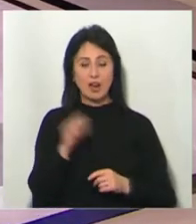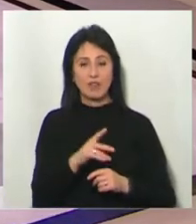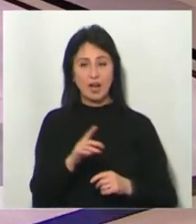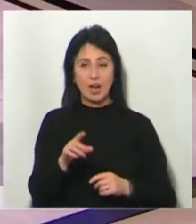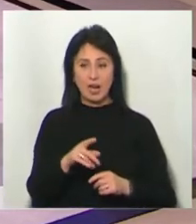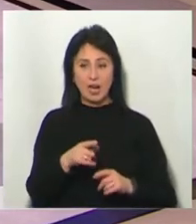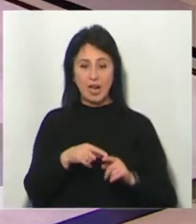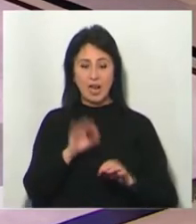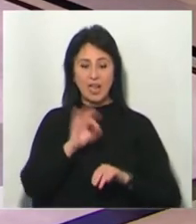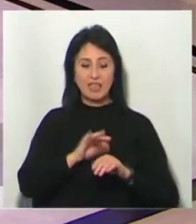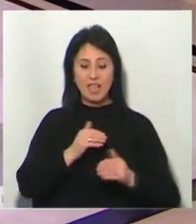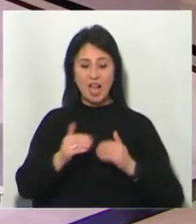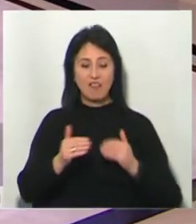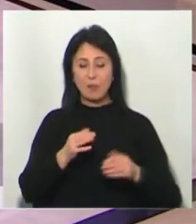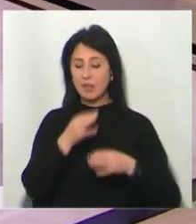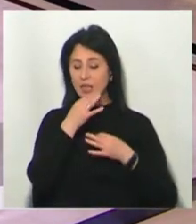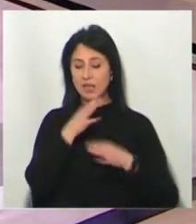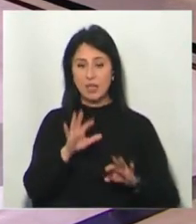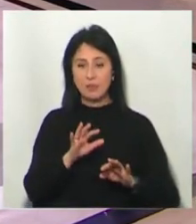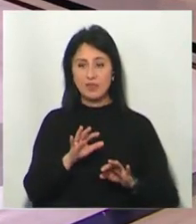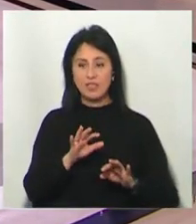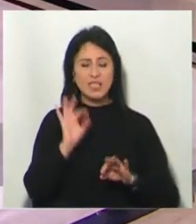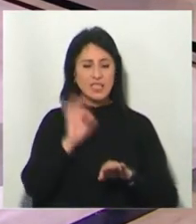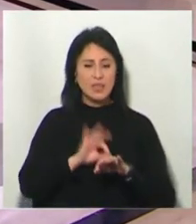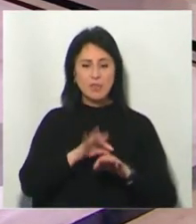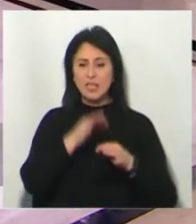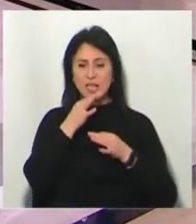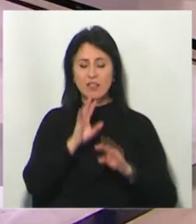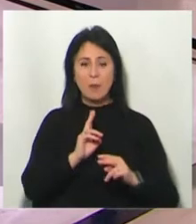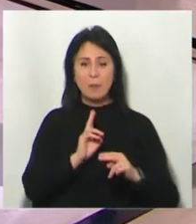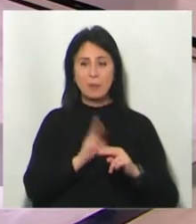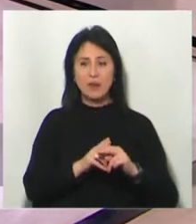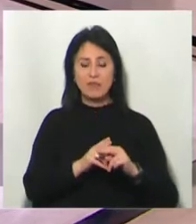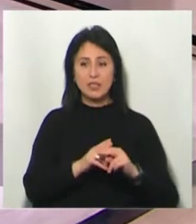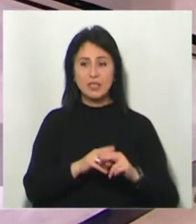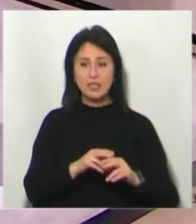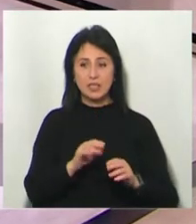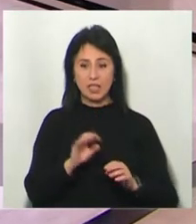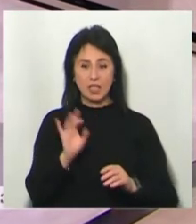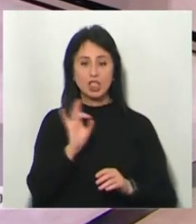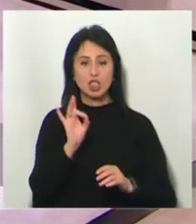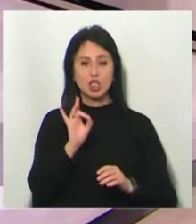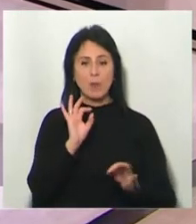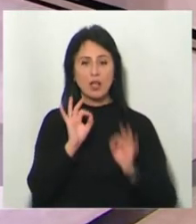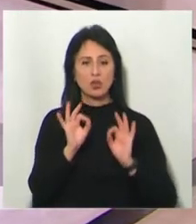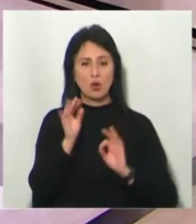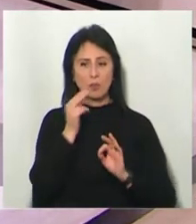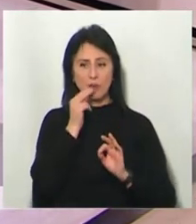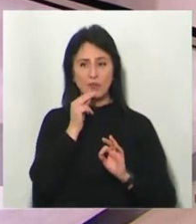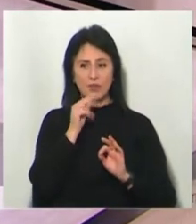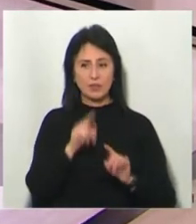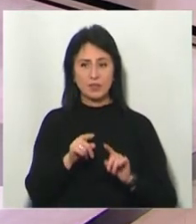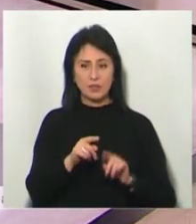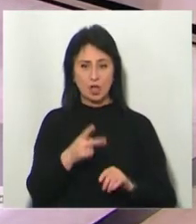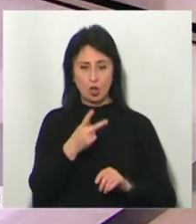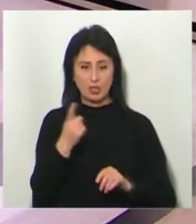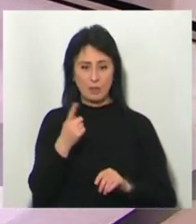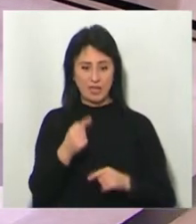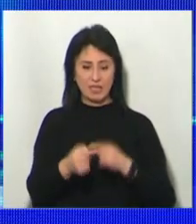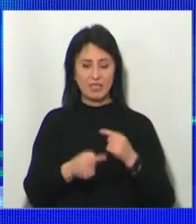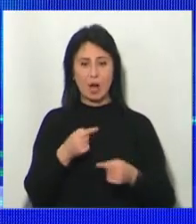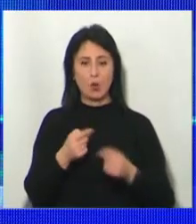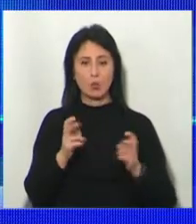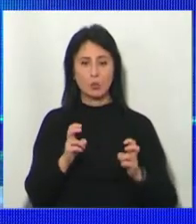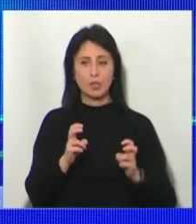ყველა მეტაბოლური დაავადების, აი ნებისმიერი მეტაბოლური დაავადების პრევენციისთვის და 21 საუკუნე არის მეტაბოლური დაავადებების საუკუნე.